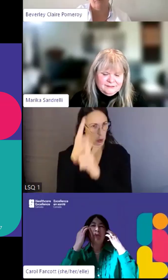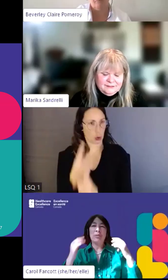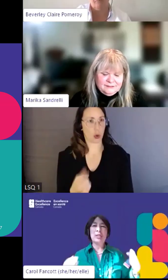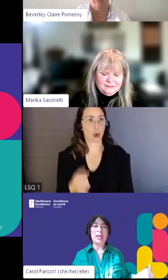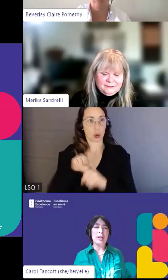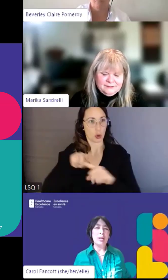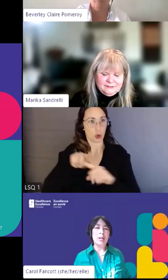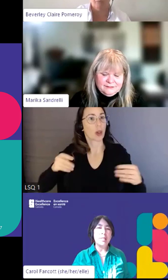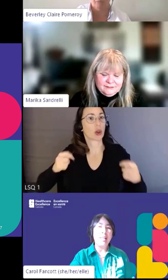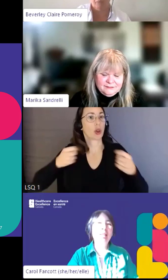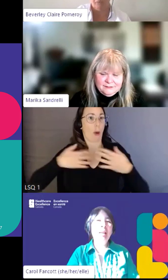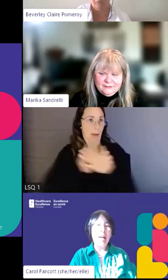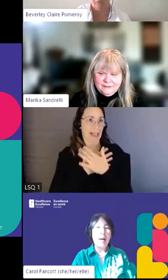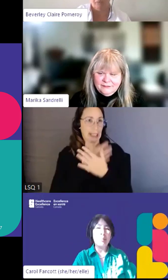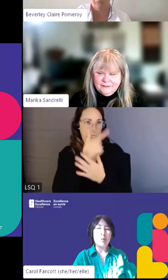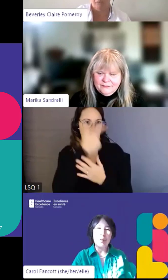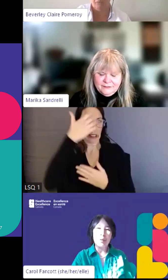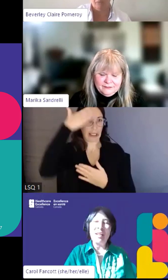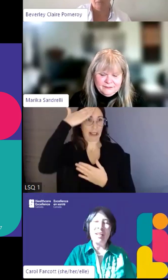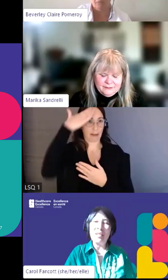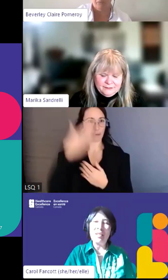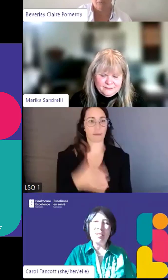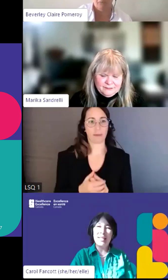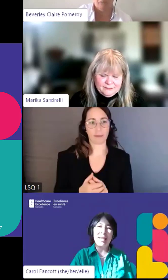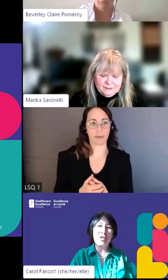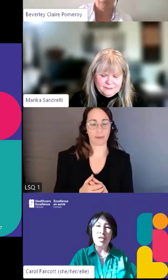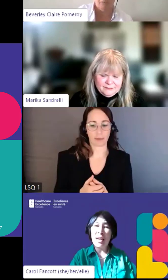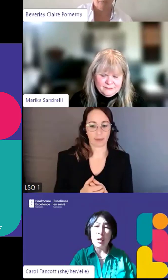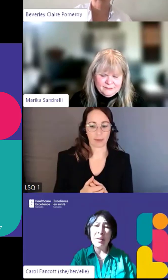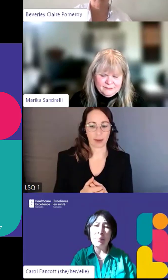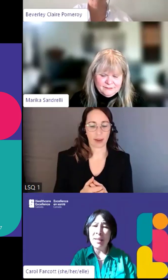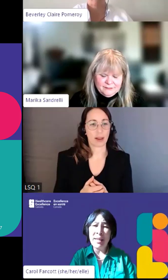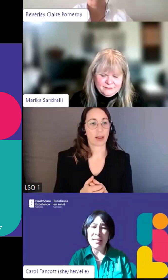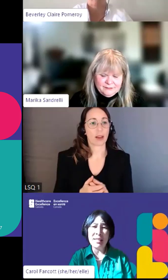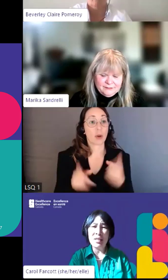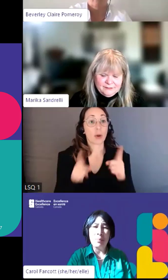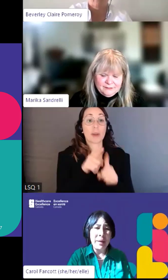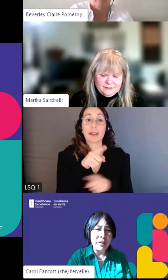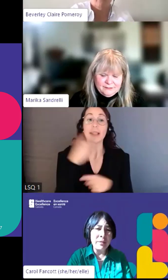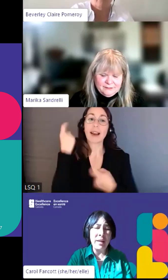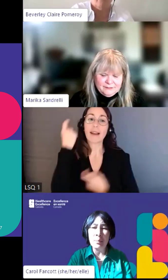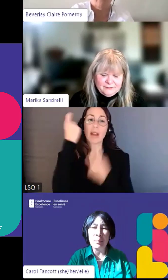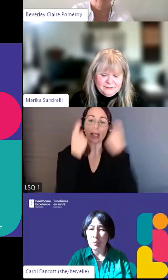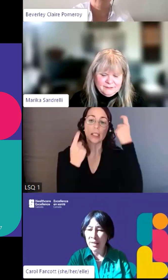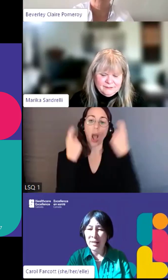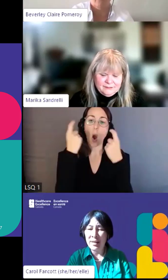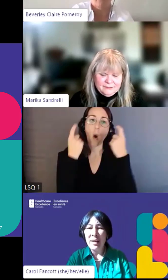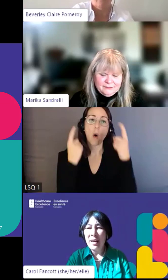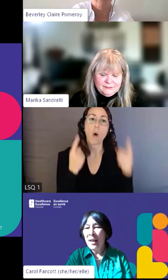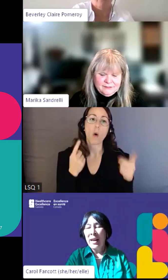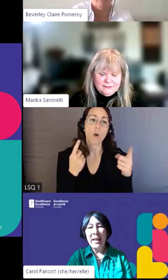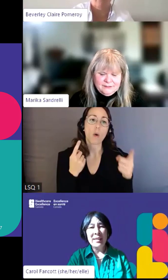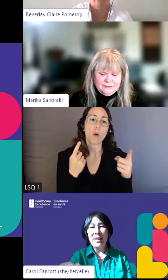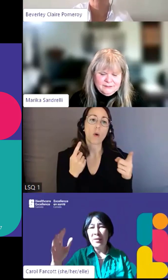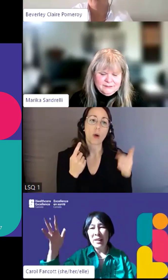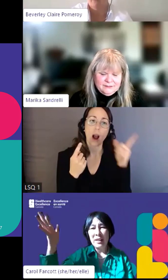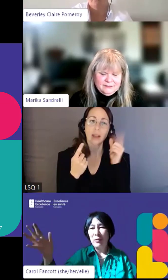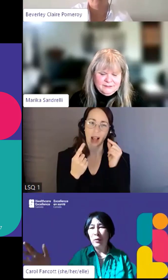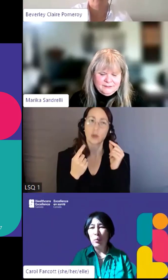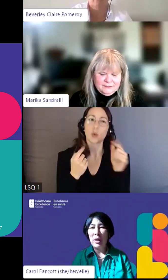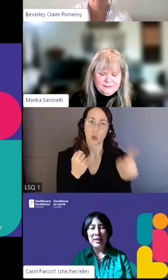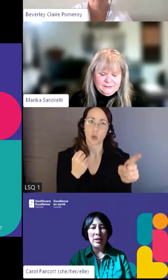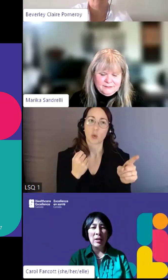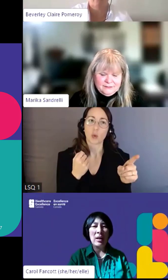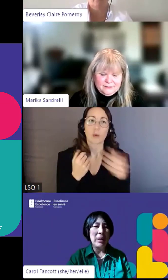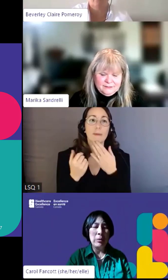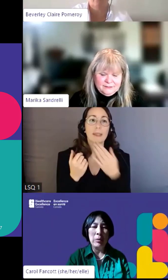Il y a eu cette réflexion qu'on a entendue. Merci à Bev, merci à Marika. D'après ce que j'ai vu aussi,